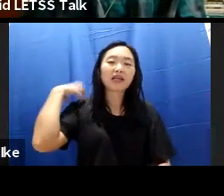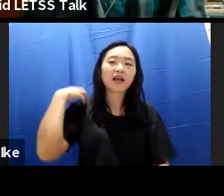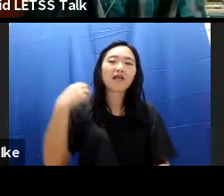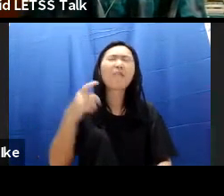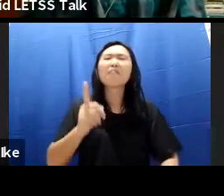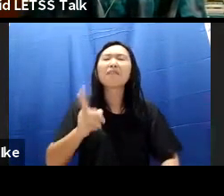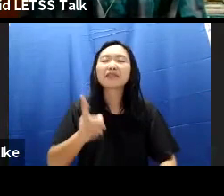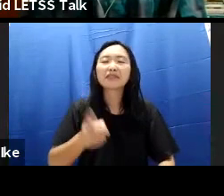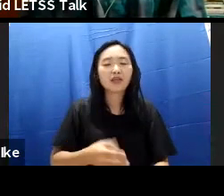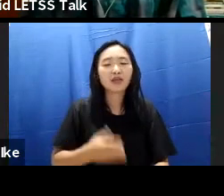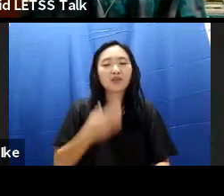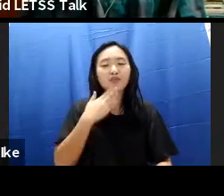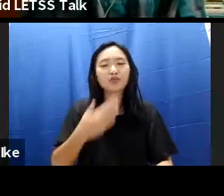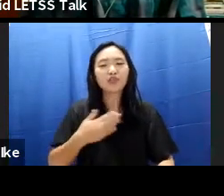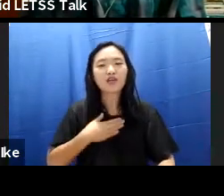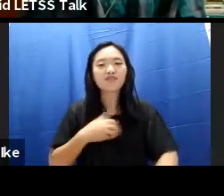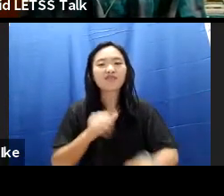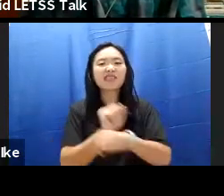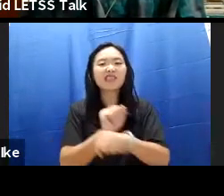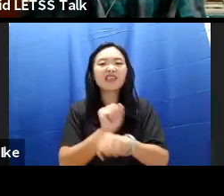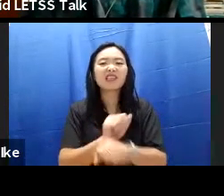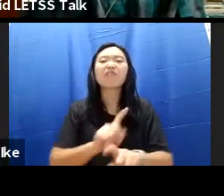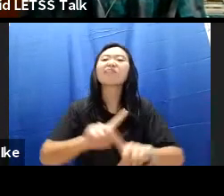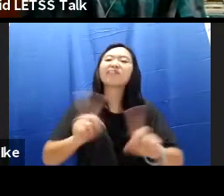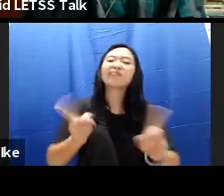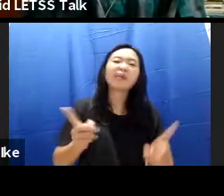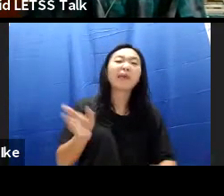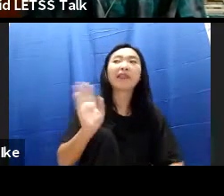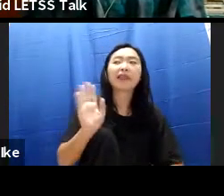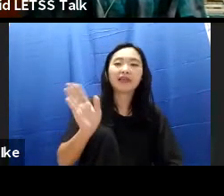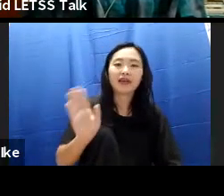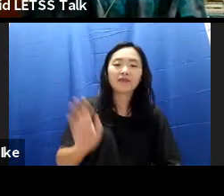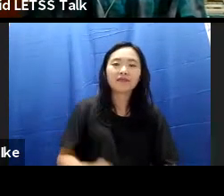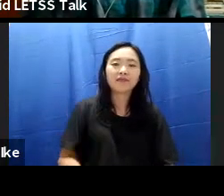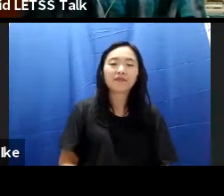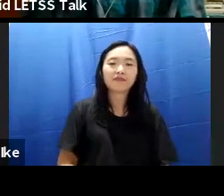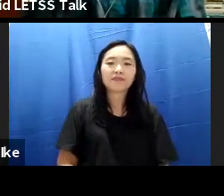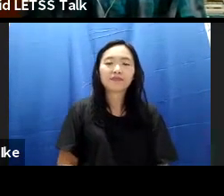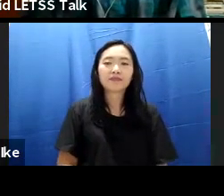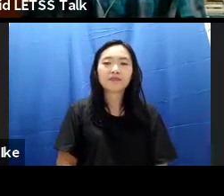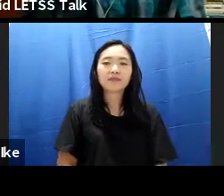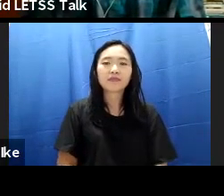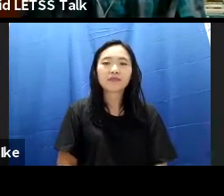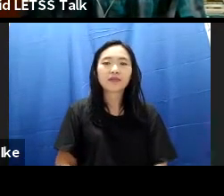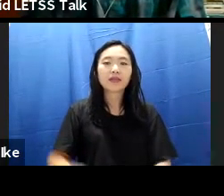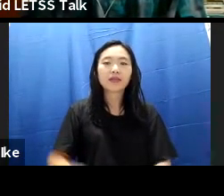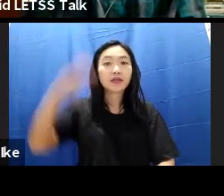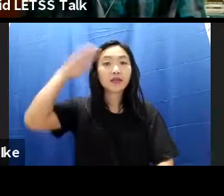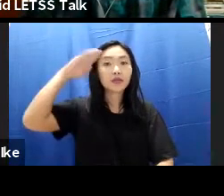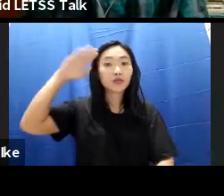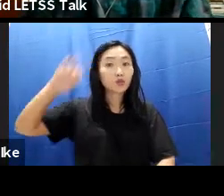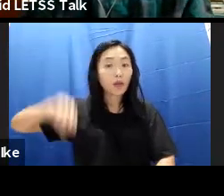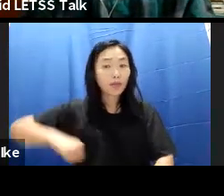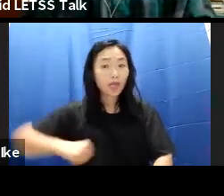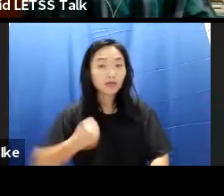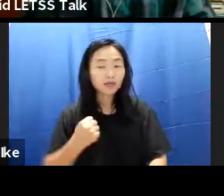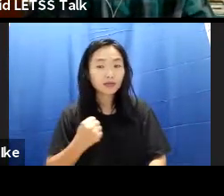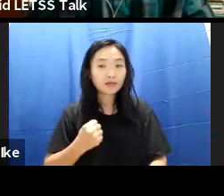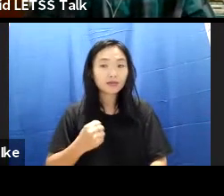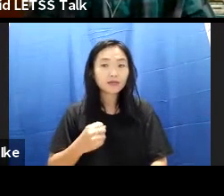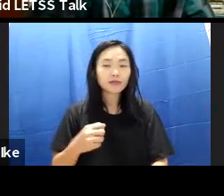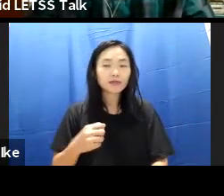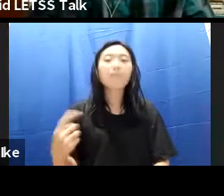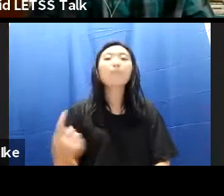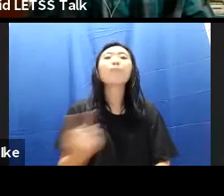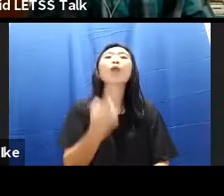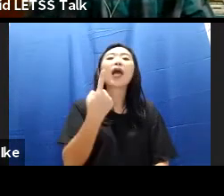jadi sangat tidak berencana. Kebetulan pasangan saya tuh lagi mau mulai PhD dan saya pikir